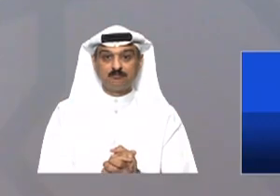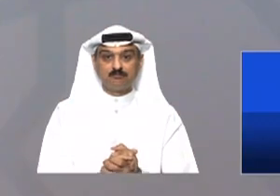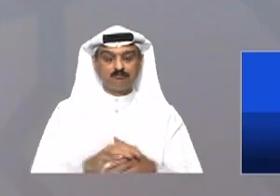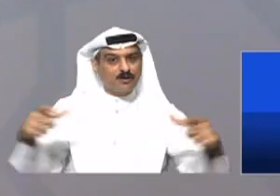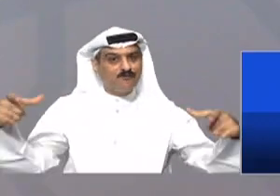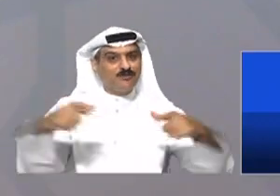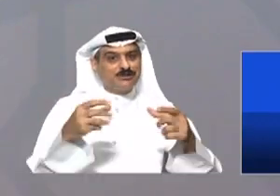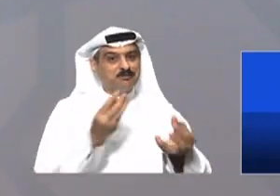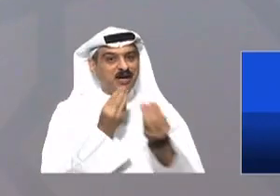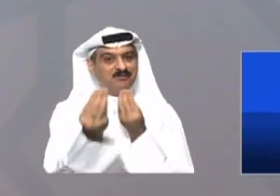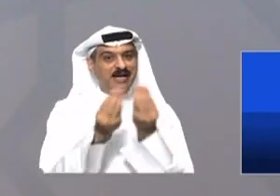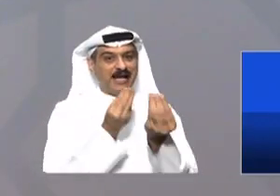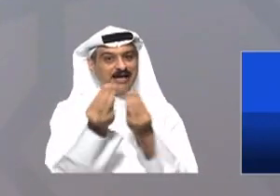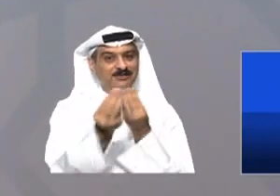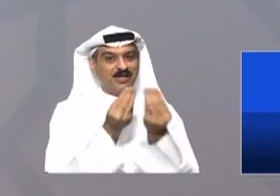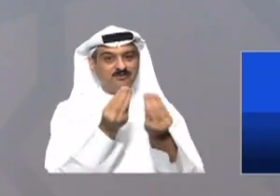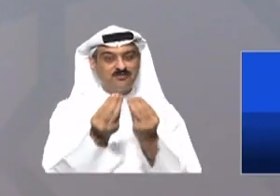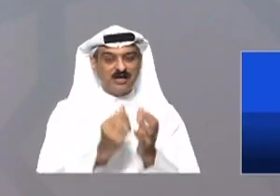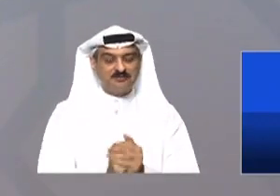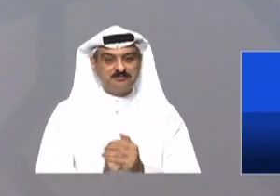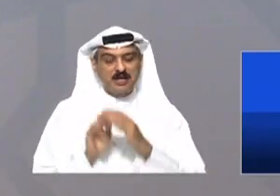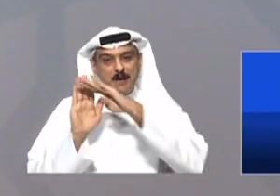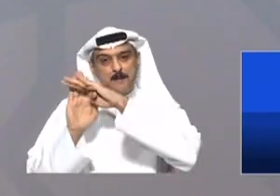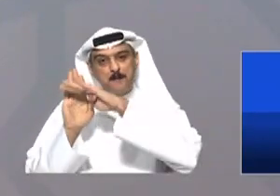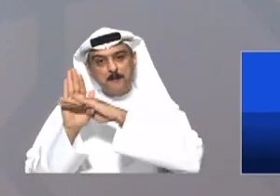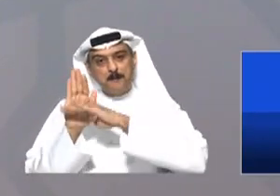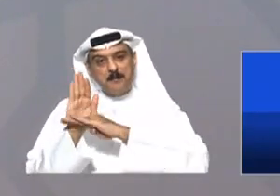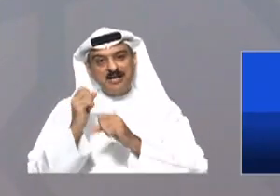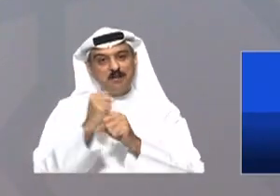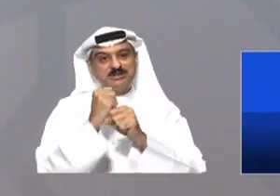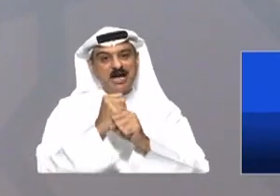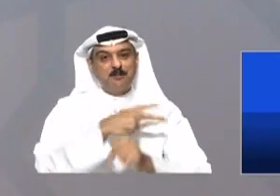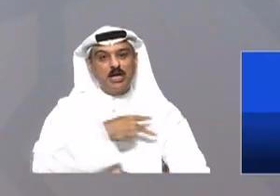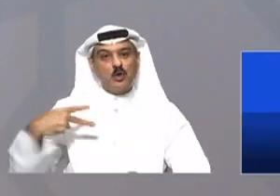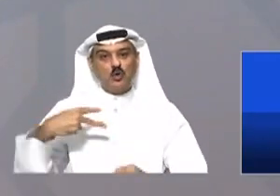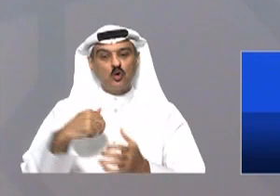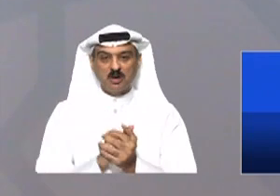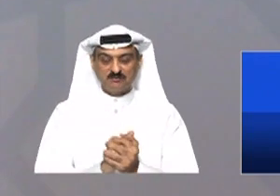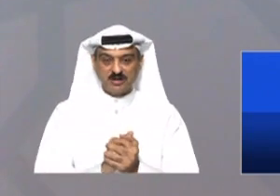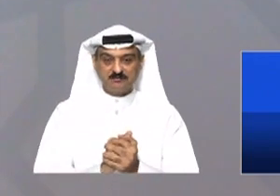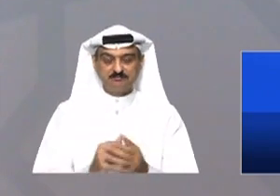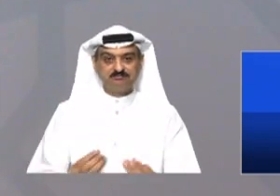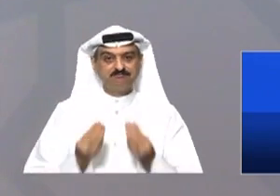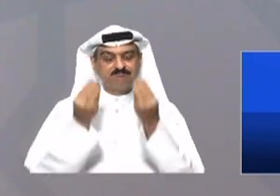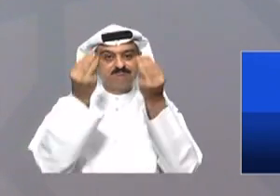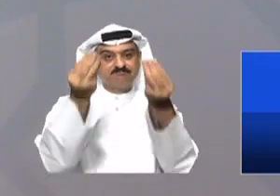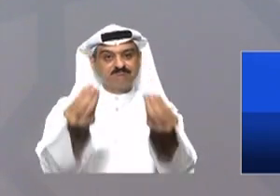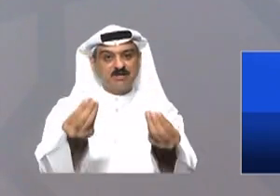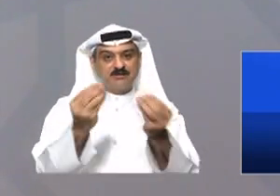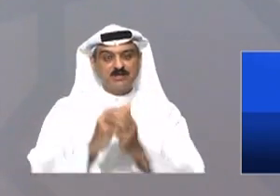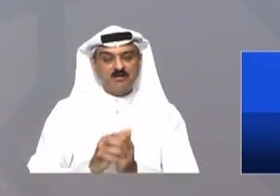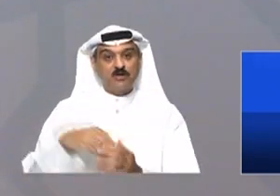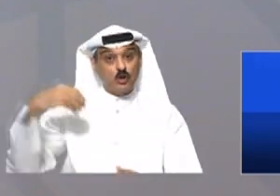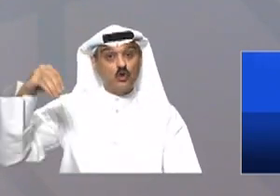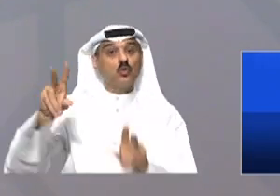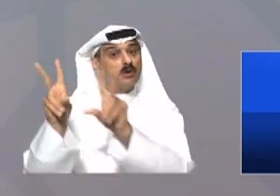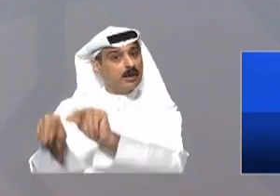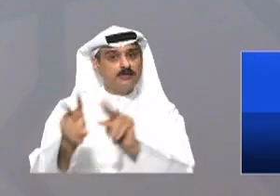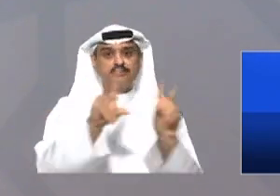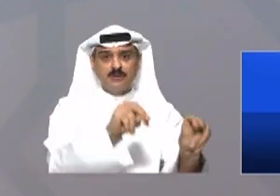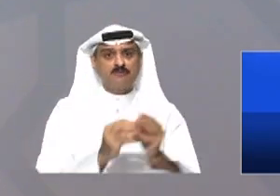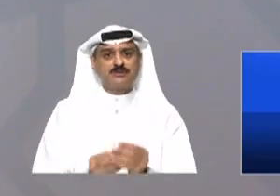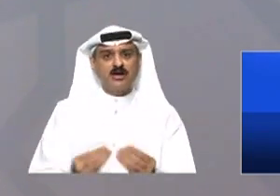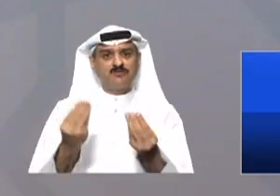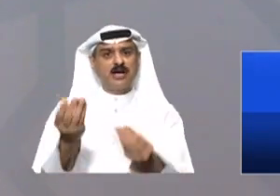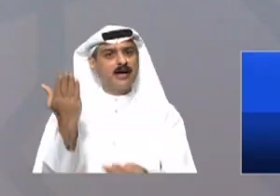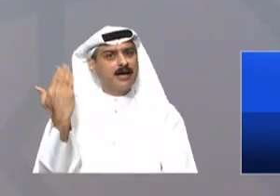الحديث عن برنامج عمل الحكومة، وتحديدا تم تسليمهم ذات النسخة اللي